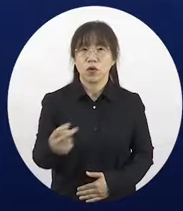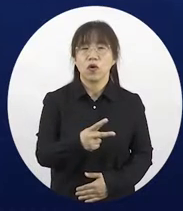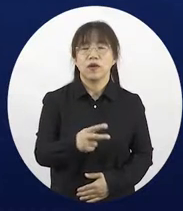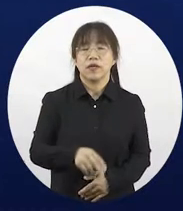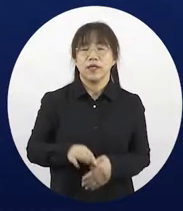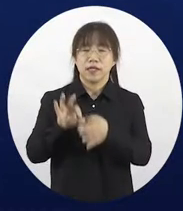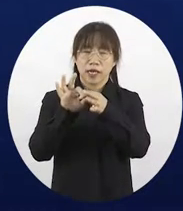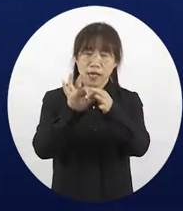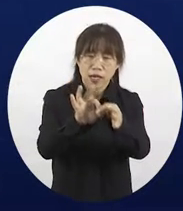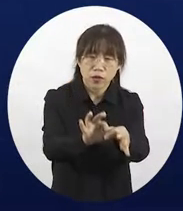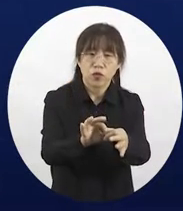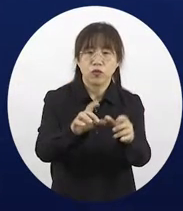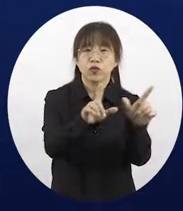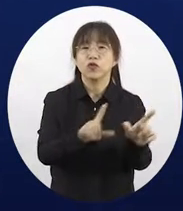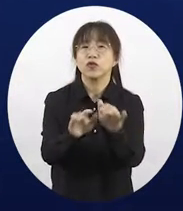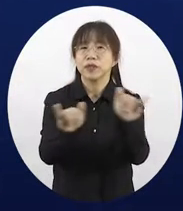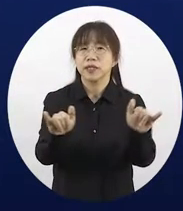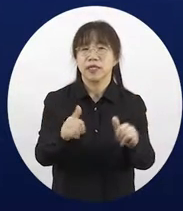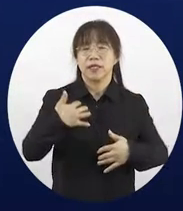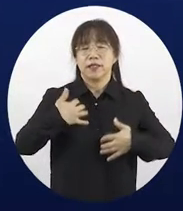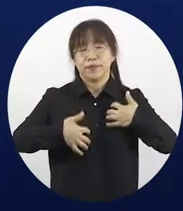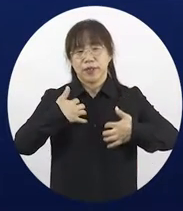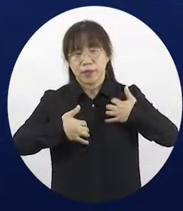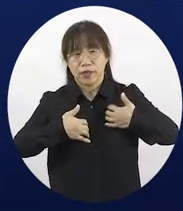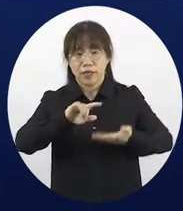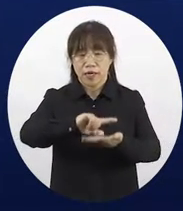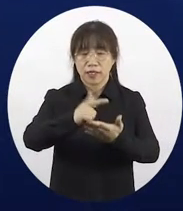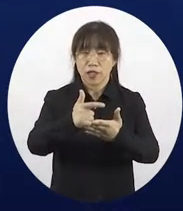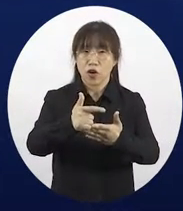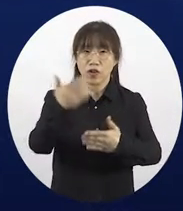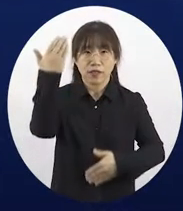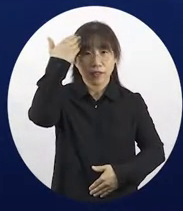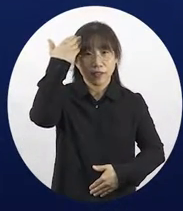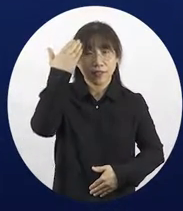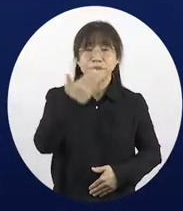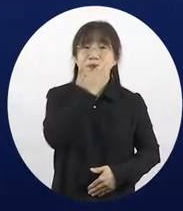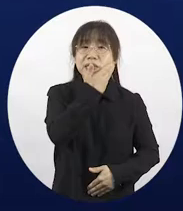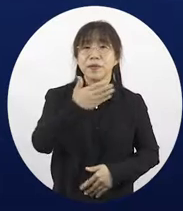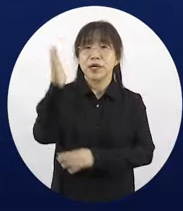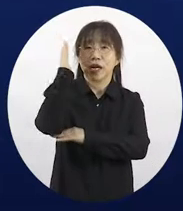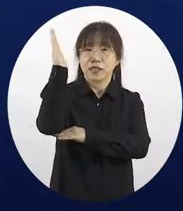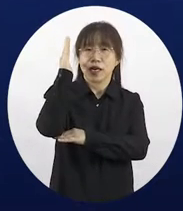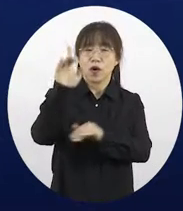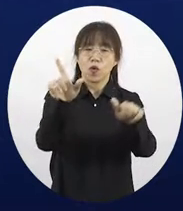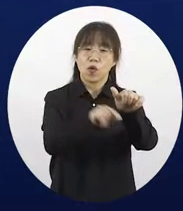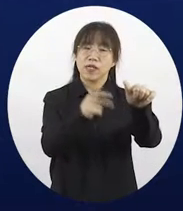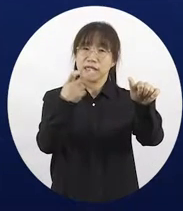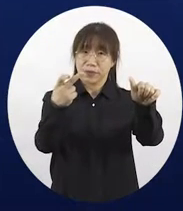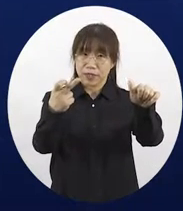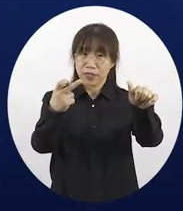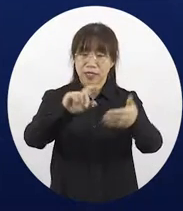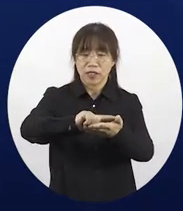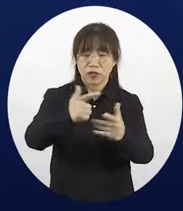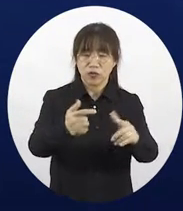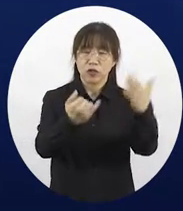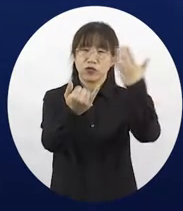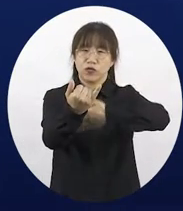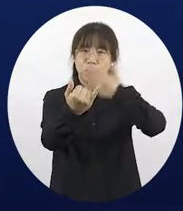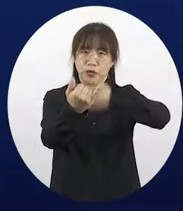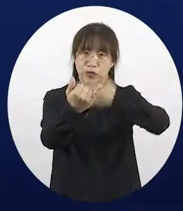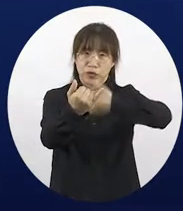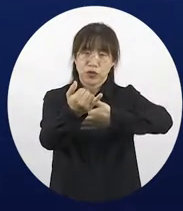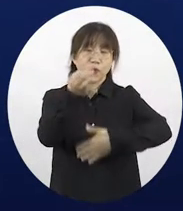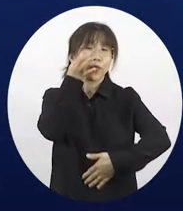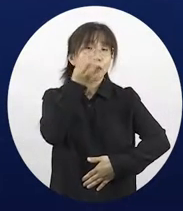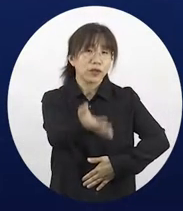회차가 거듭될수록 국민들의 많은 사랑을 받고 있는 강서 지식 비타민 강좌가 오는 5월 12일 강서구청